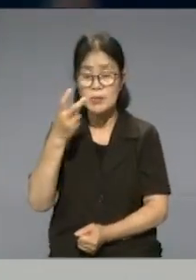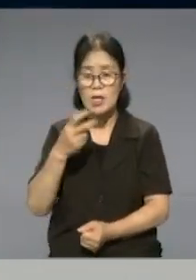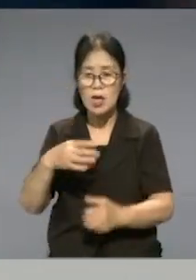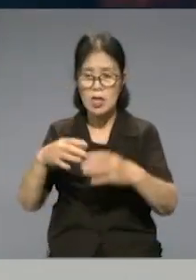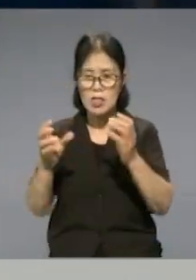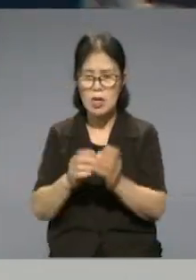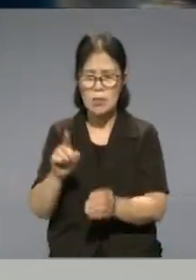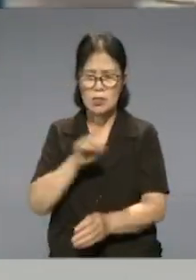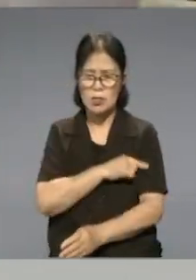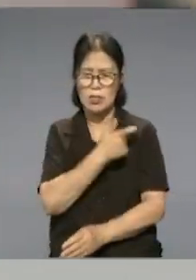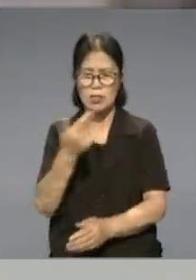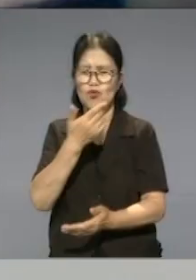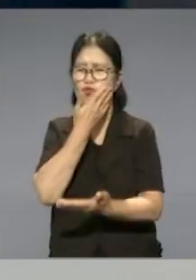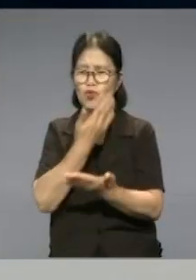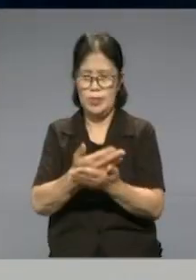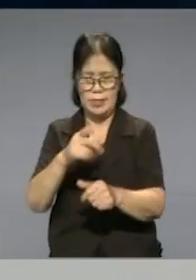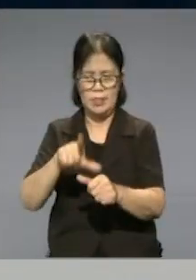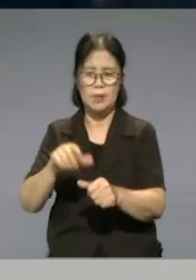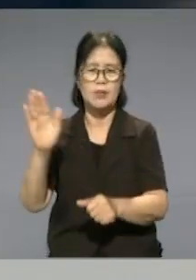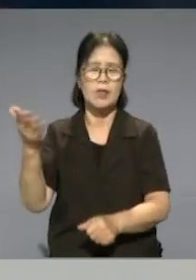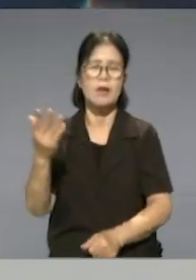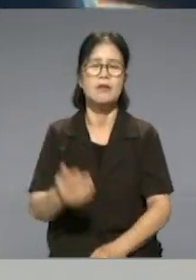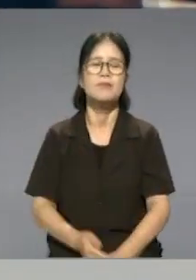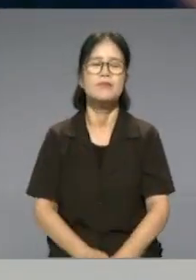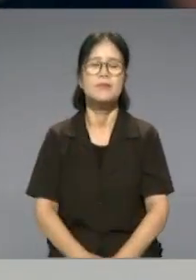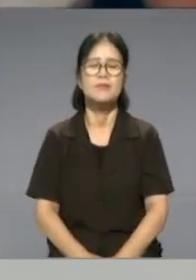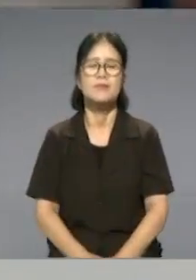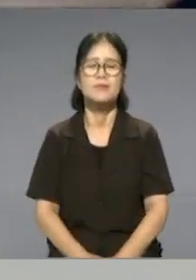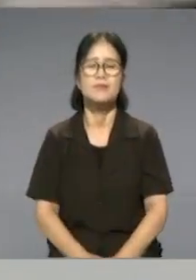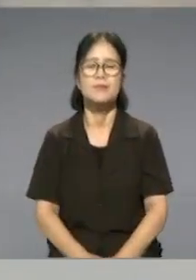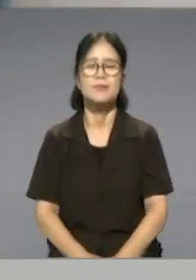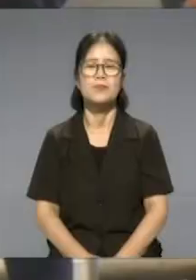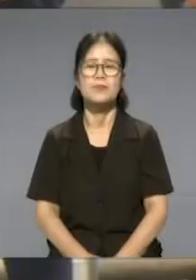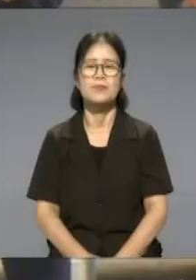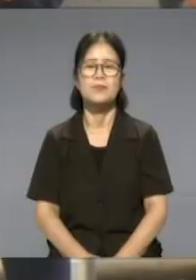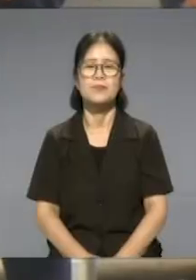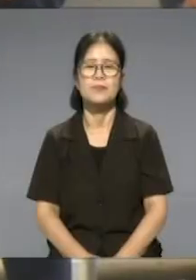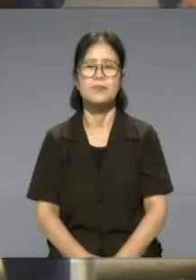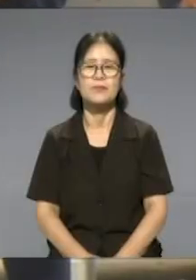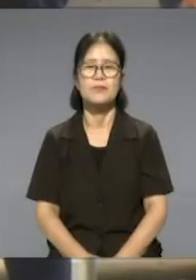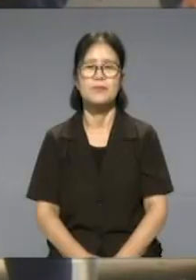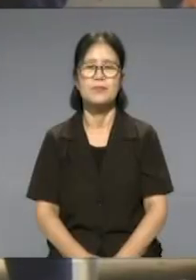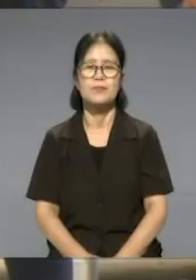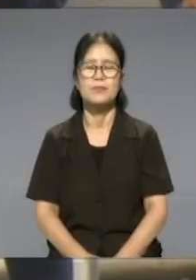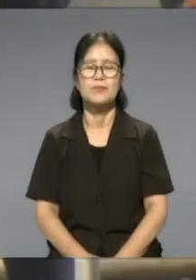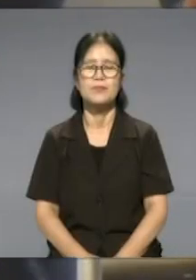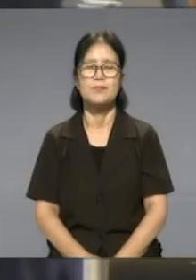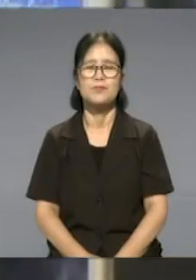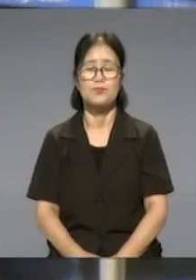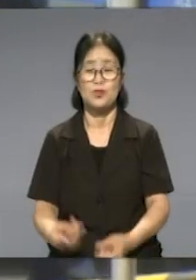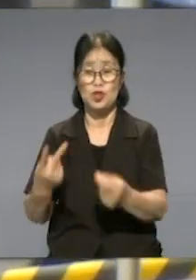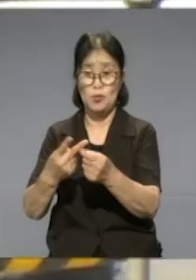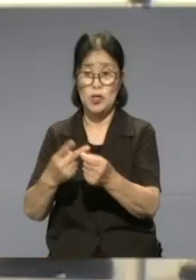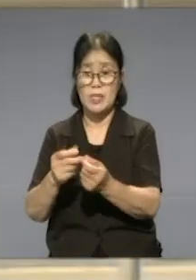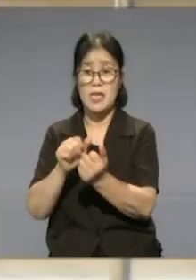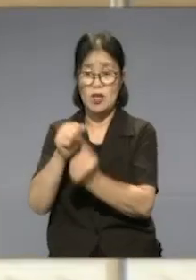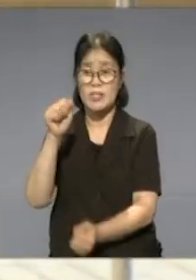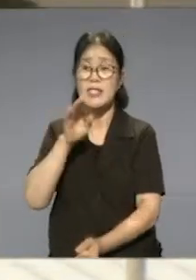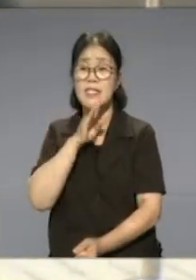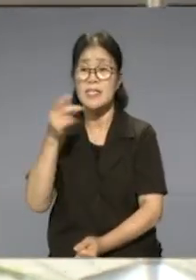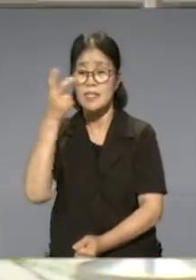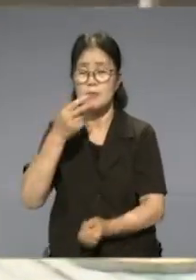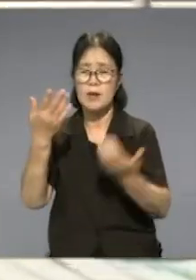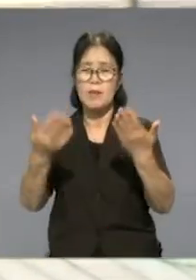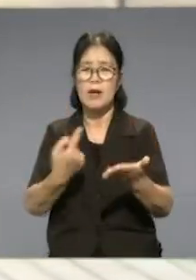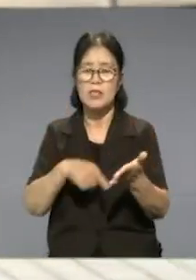수사에 최대 분수령이 될 전망입니다 이상호 기자입니다 두 번째 영장 실질 심사를